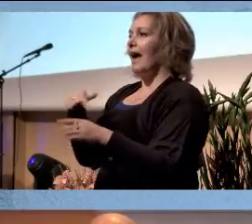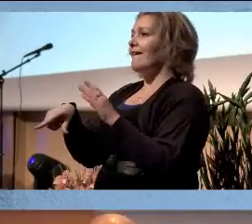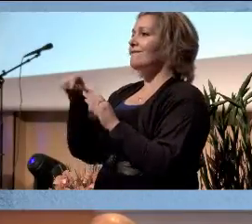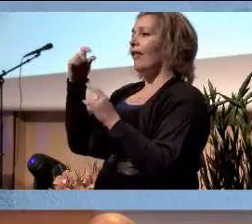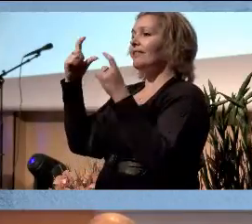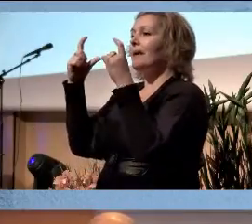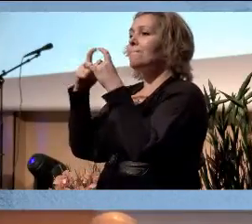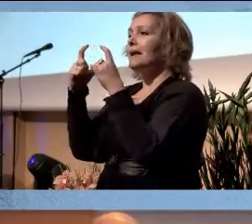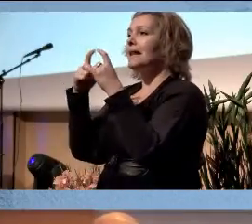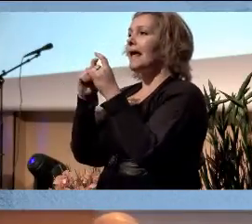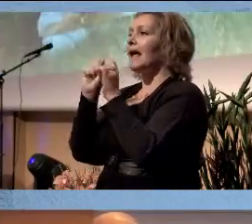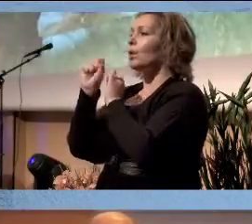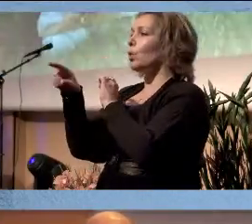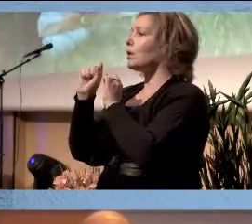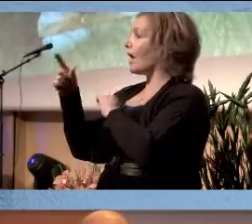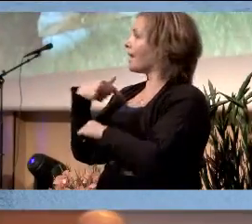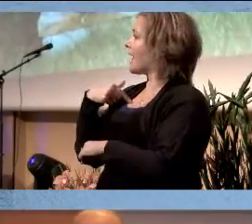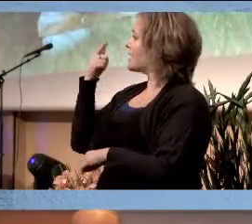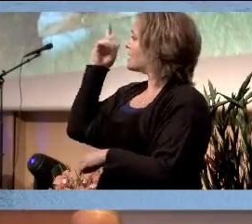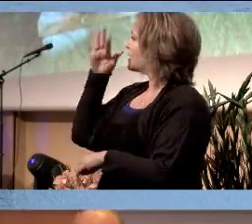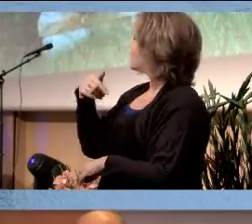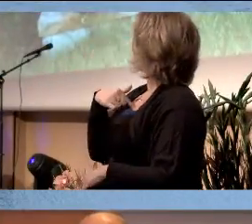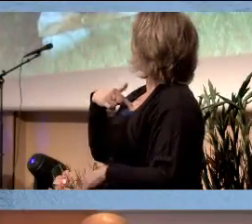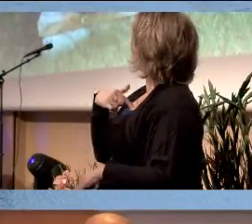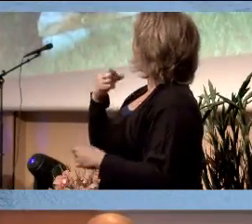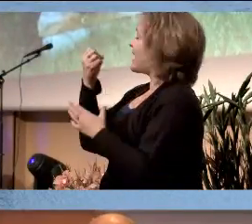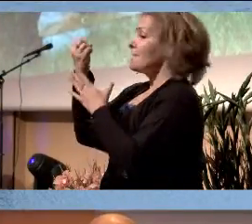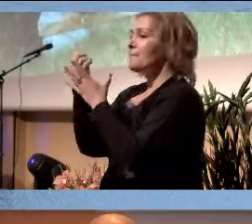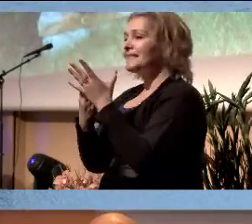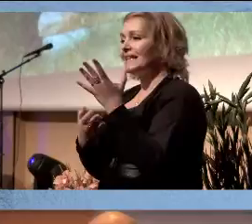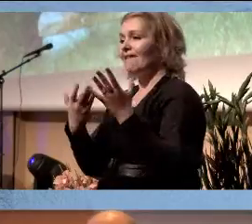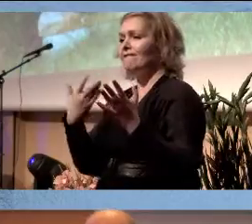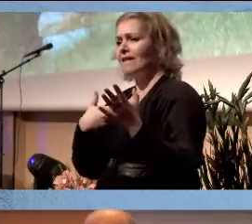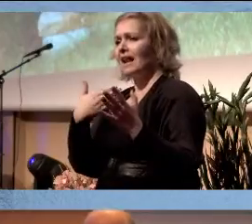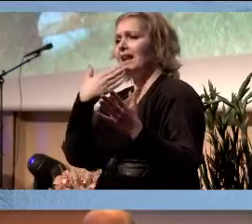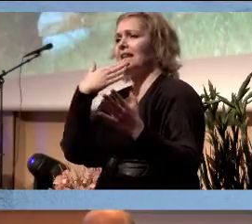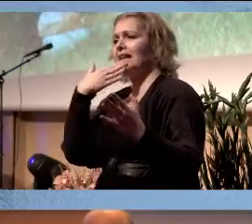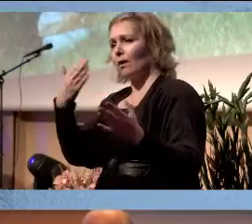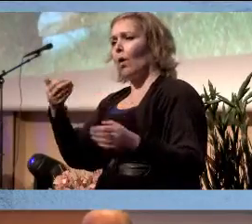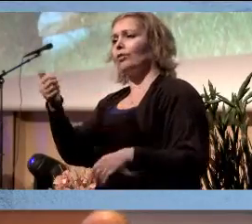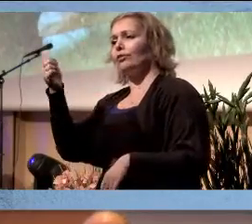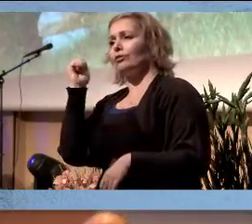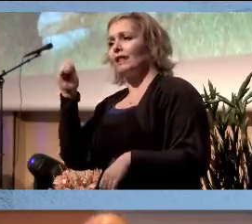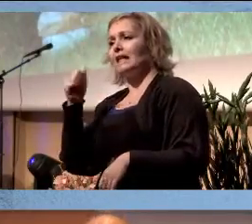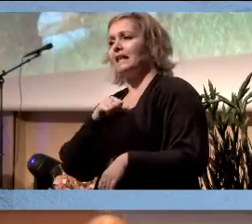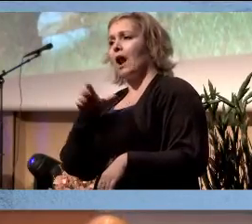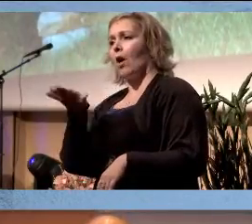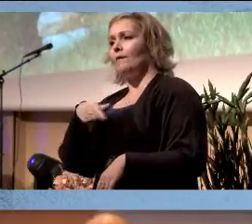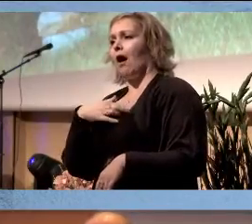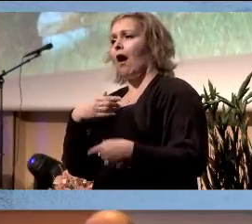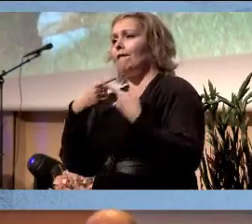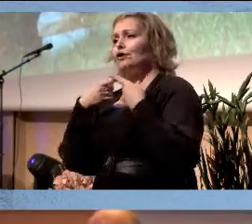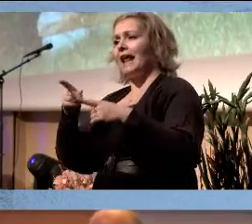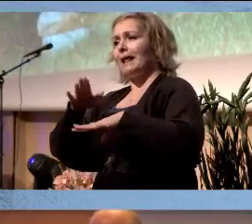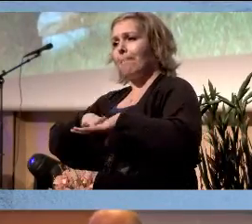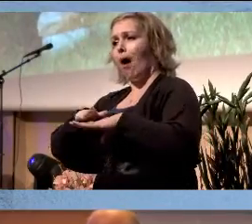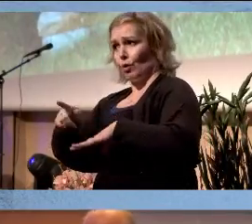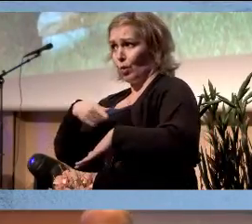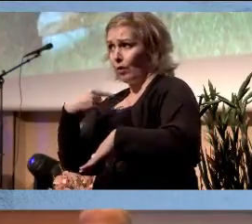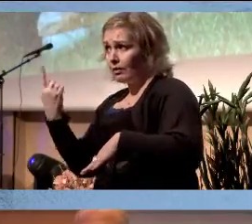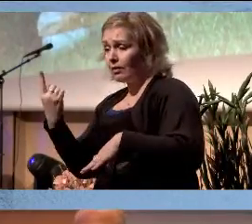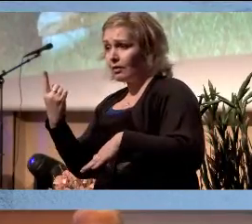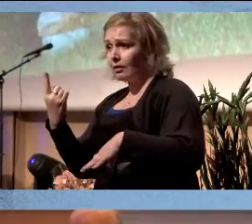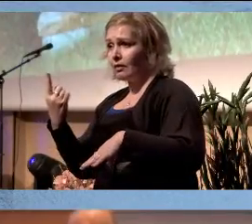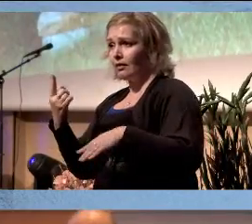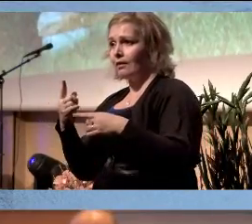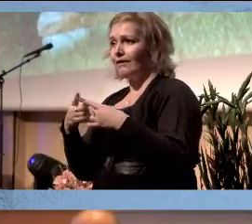et bilde i utlandet som jeg synes beskriver det veldig godt. Selv om vi alle har ulik bakgrunn, i